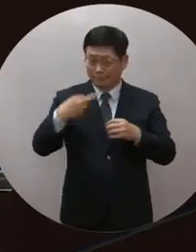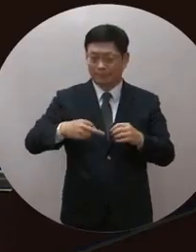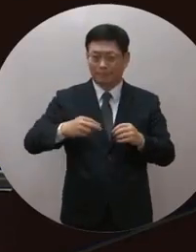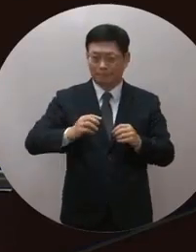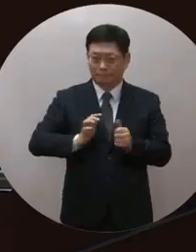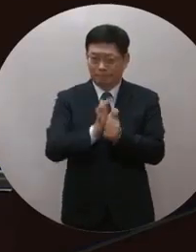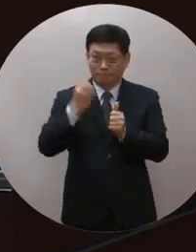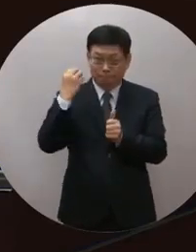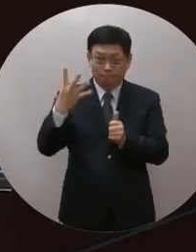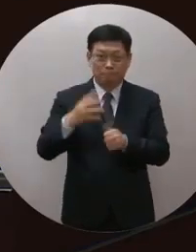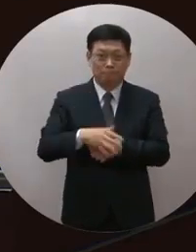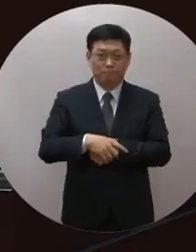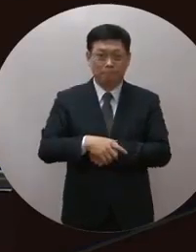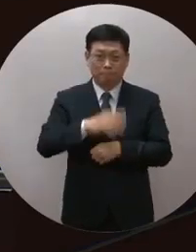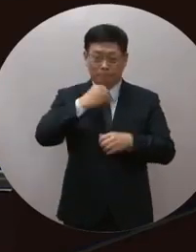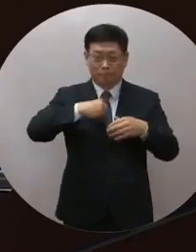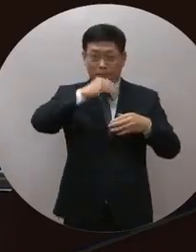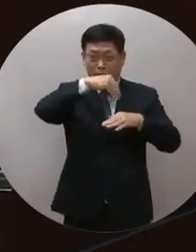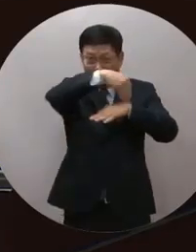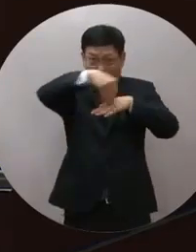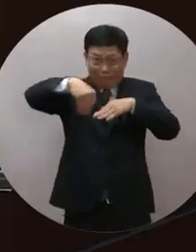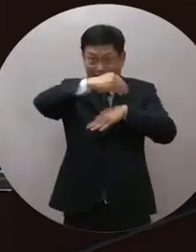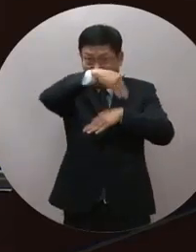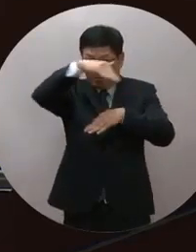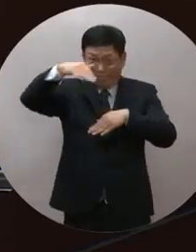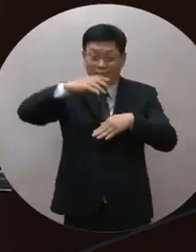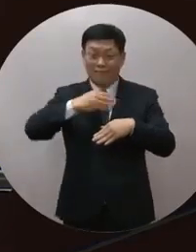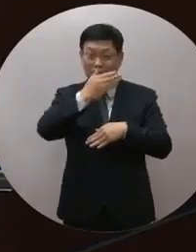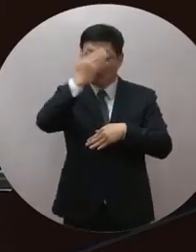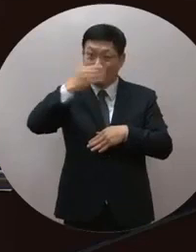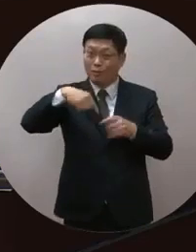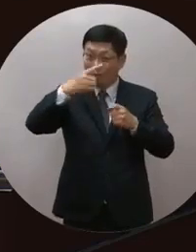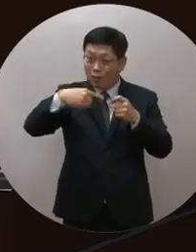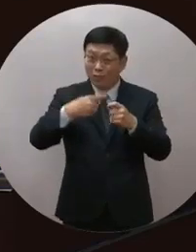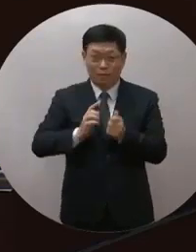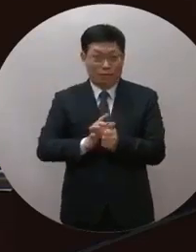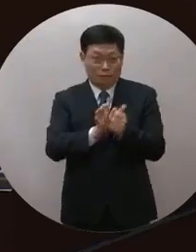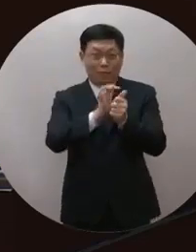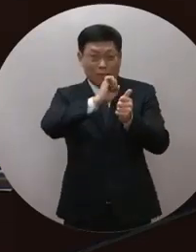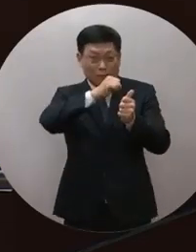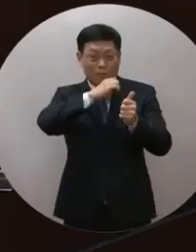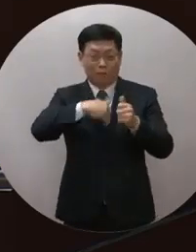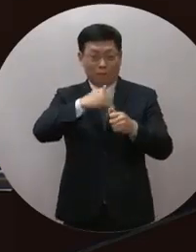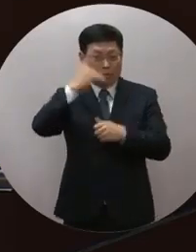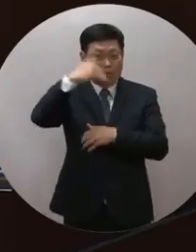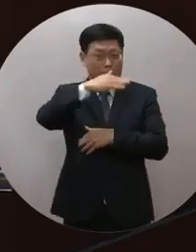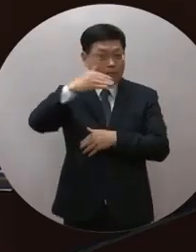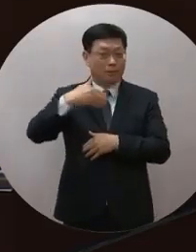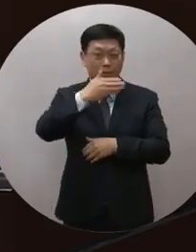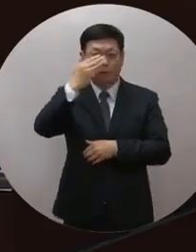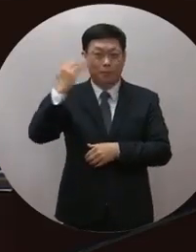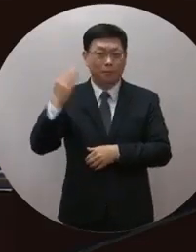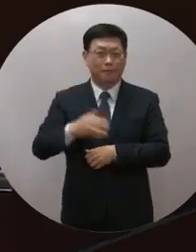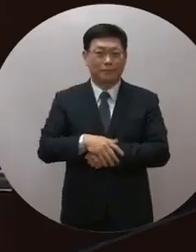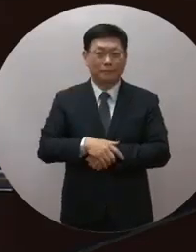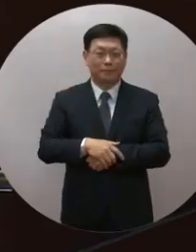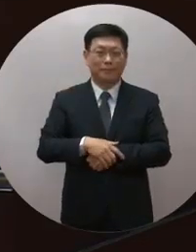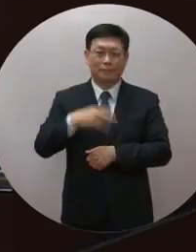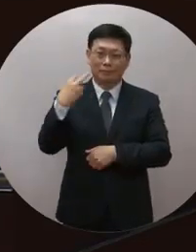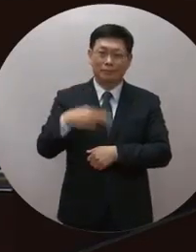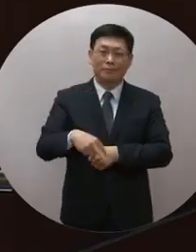出脊梁山脉旅游年，大力推广台湾的山脉旅游。